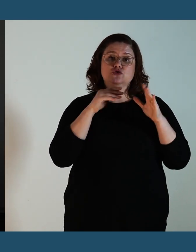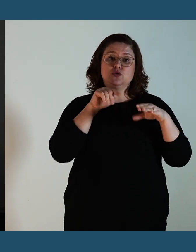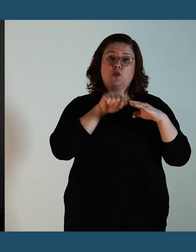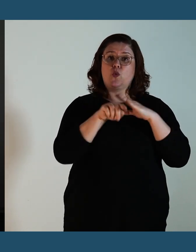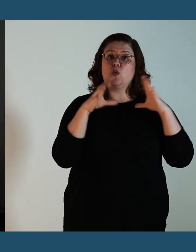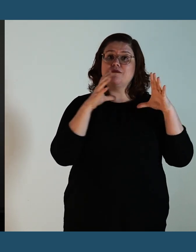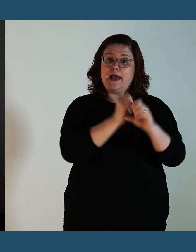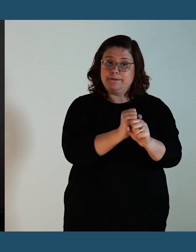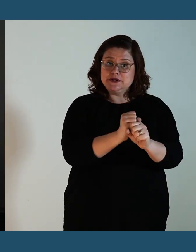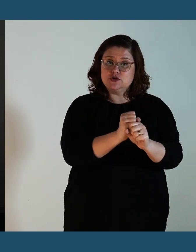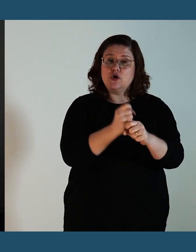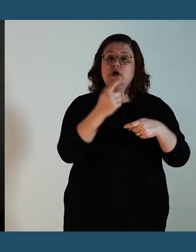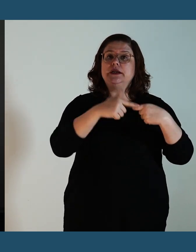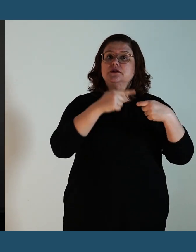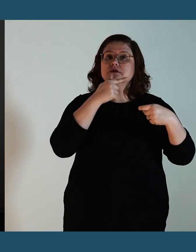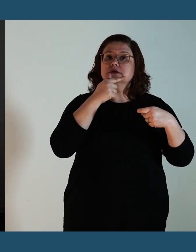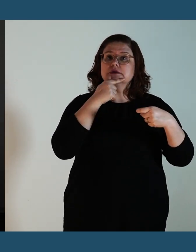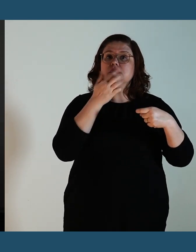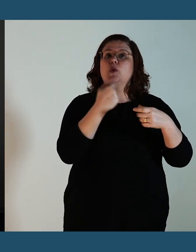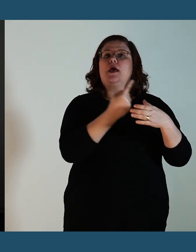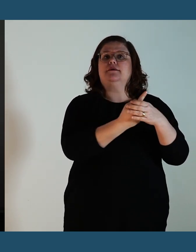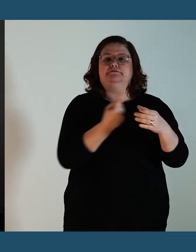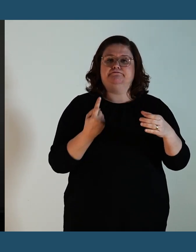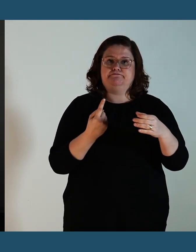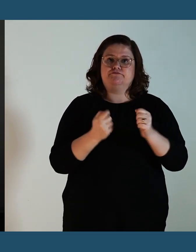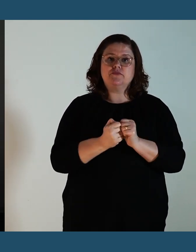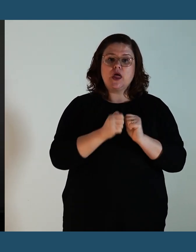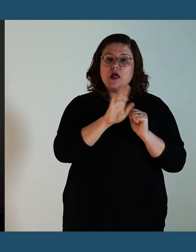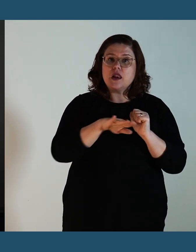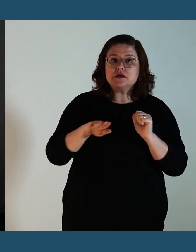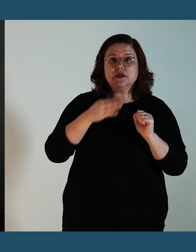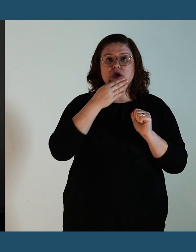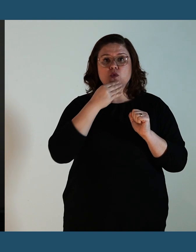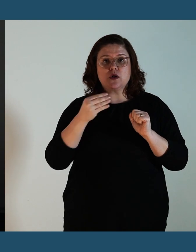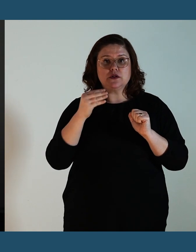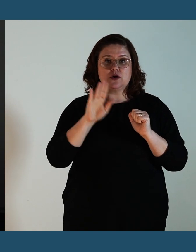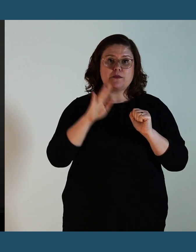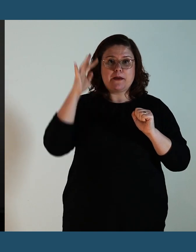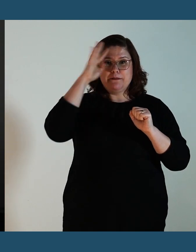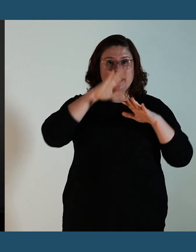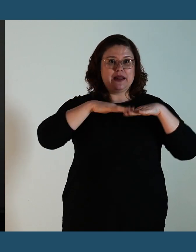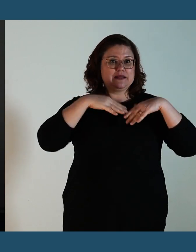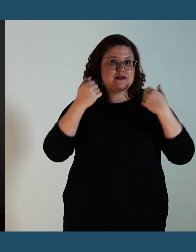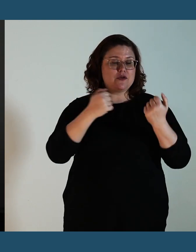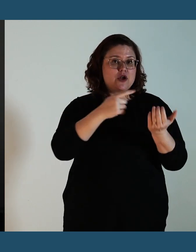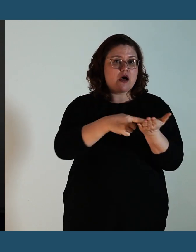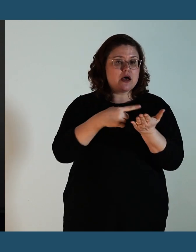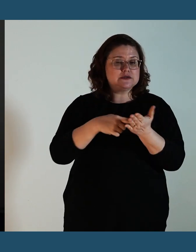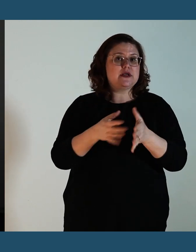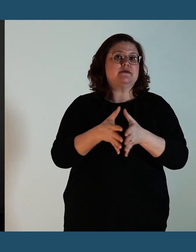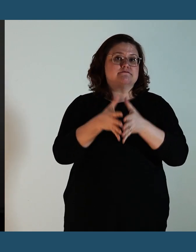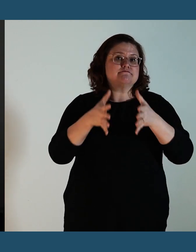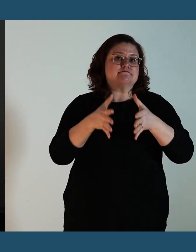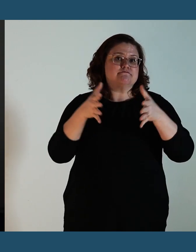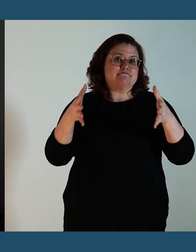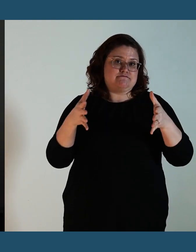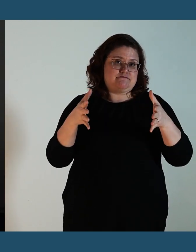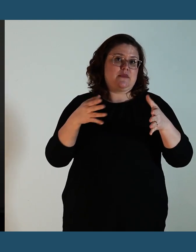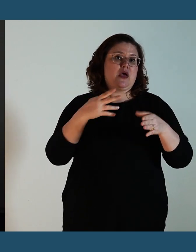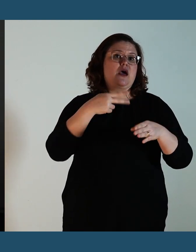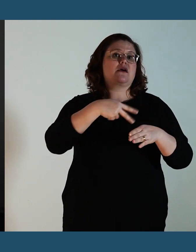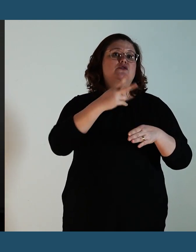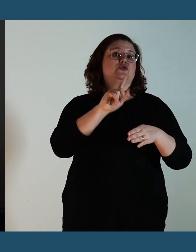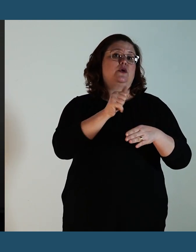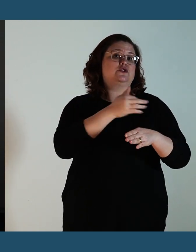kuuluminen lisää nuorten riskiä joutua syrjityksi. Lasten ja nuorten kokemat mielenterveyden haasteet ovat yleistyneet vuoden